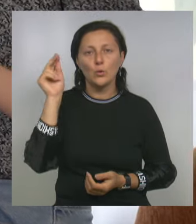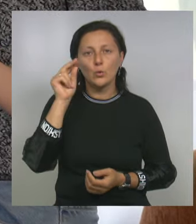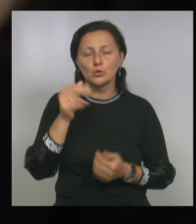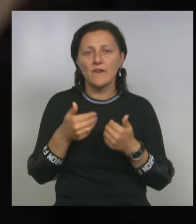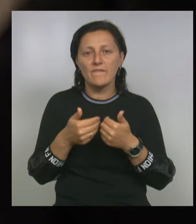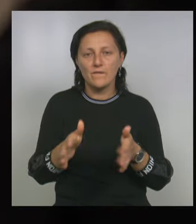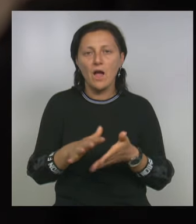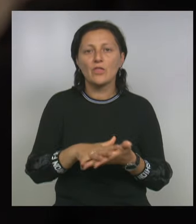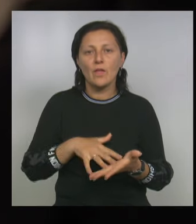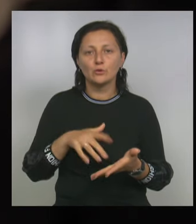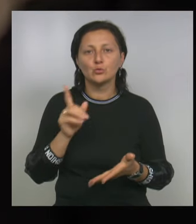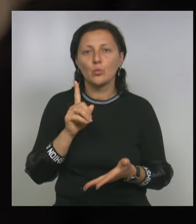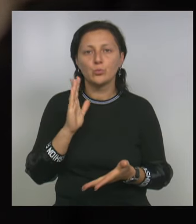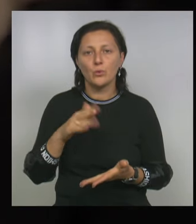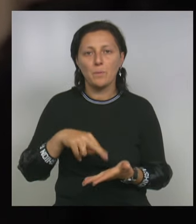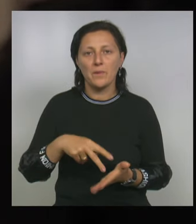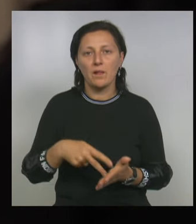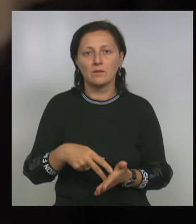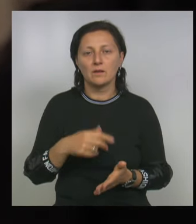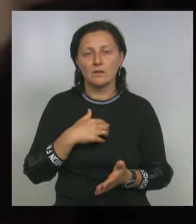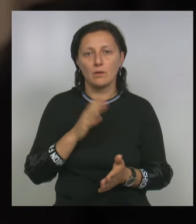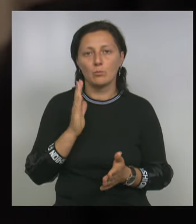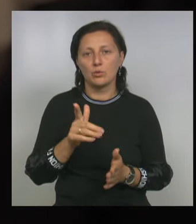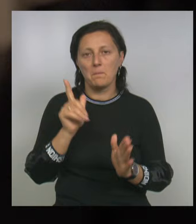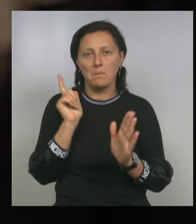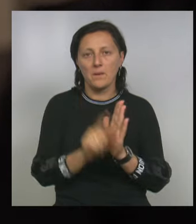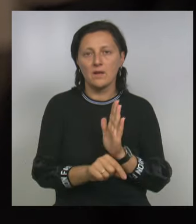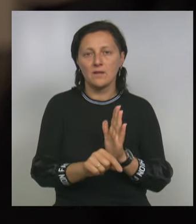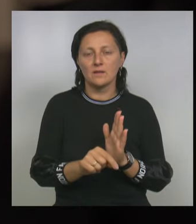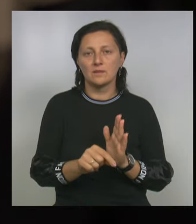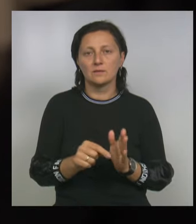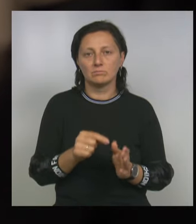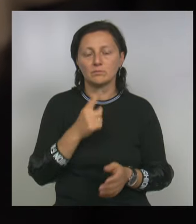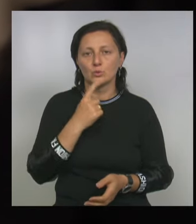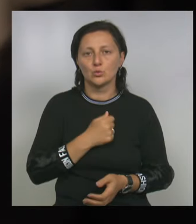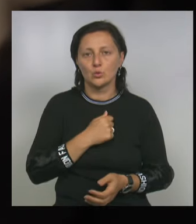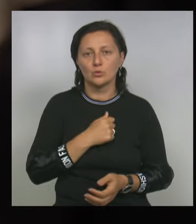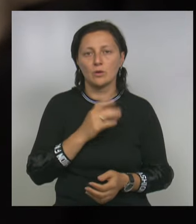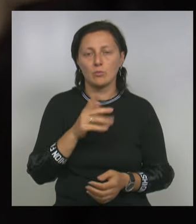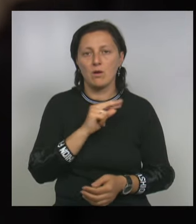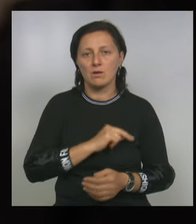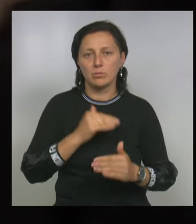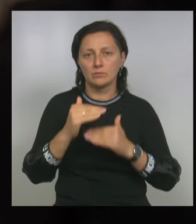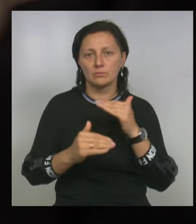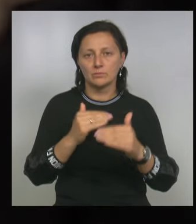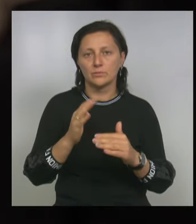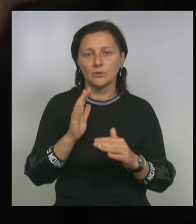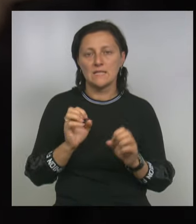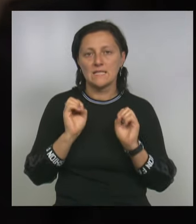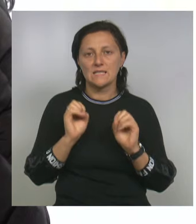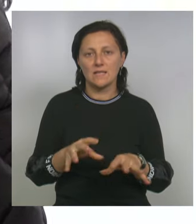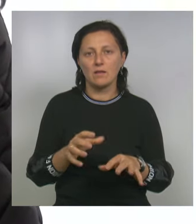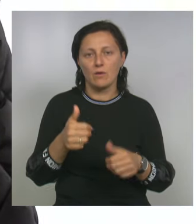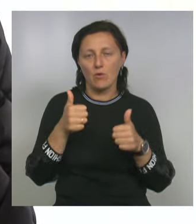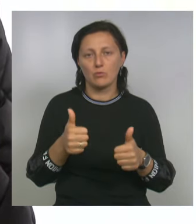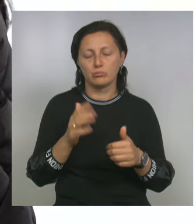в планах? Дальше войска, поехать служить, карьерный рост, стать хорошим